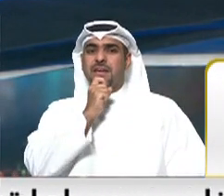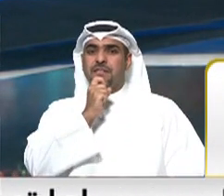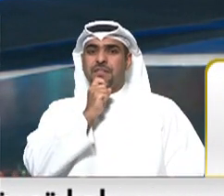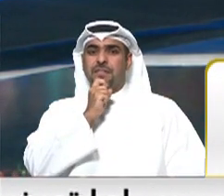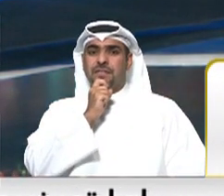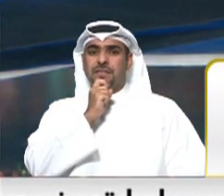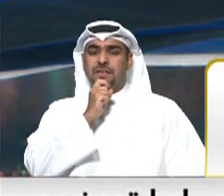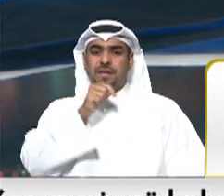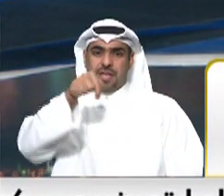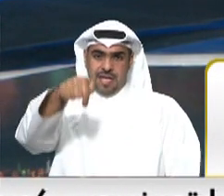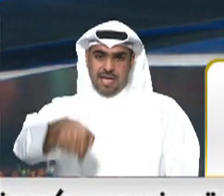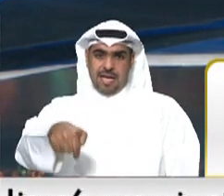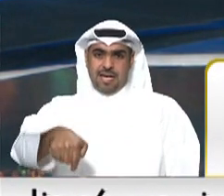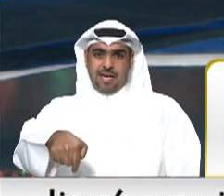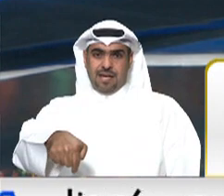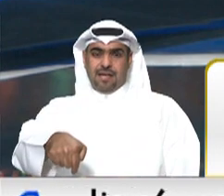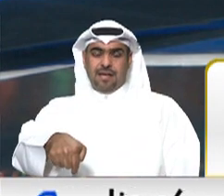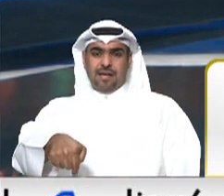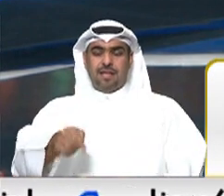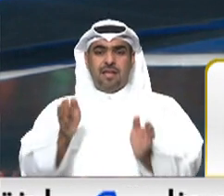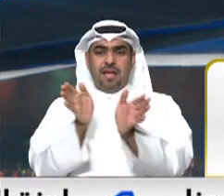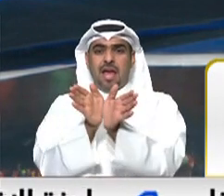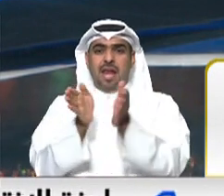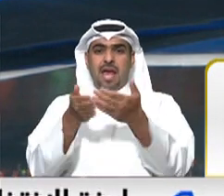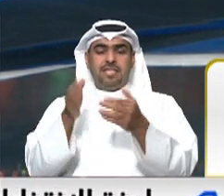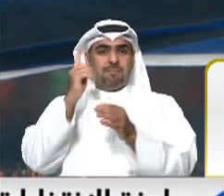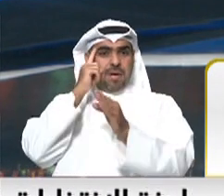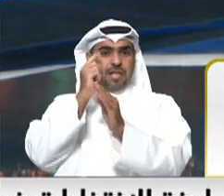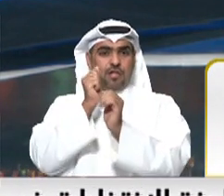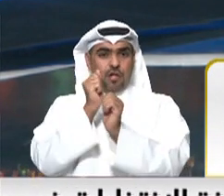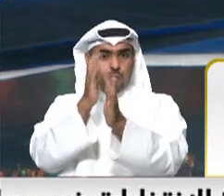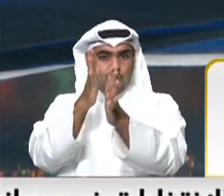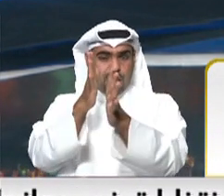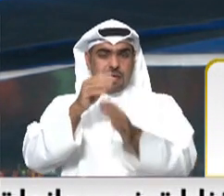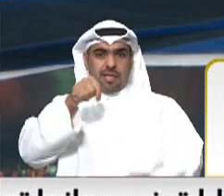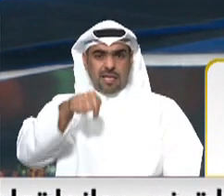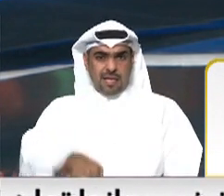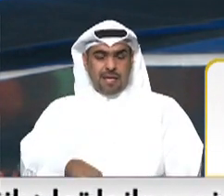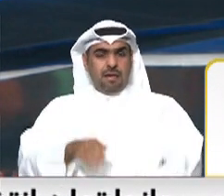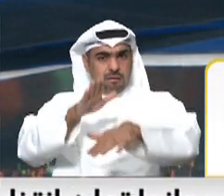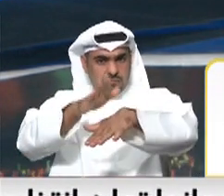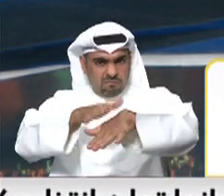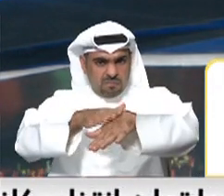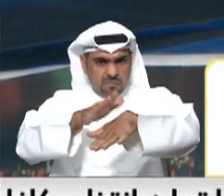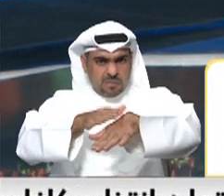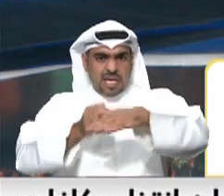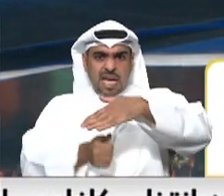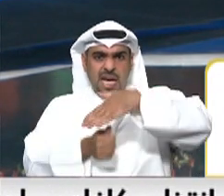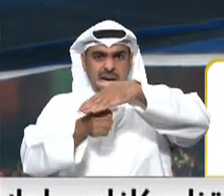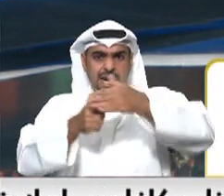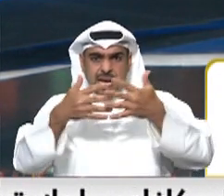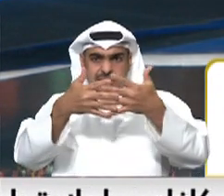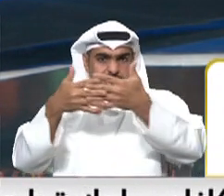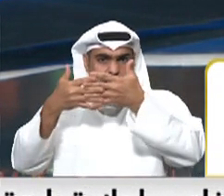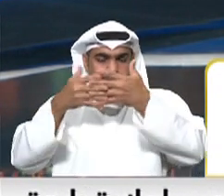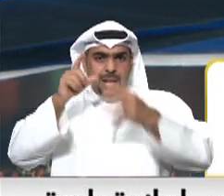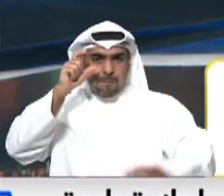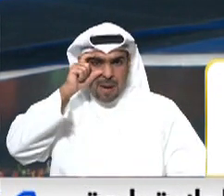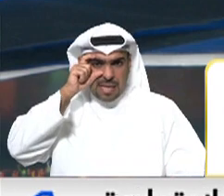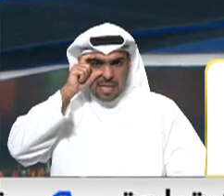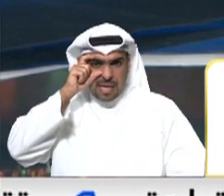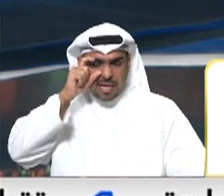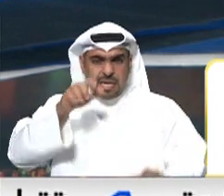شخصيات قياديه في الحزب الديمقراطي ضغوطها على بايدن وذلك للانسحاب من السباق الرئاسي